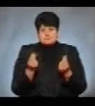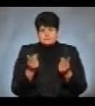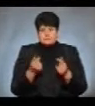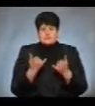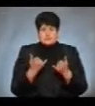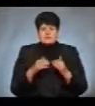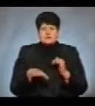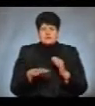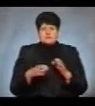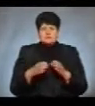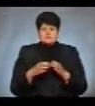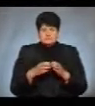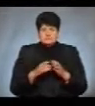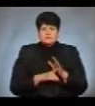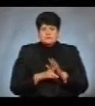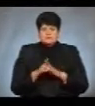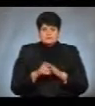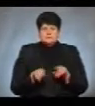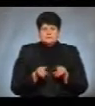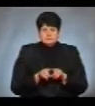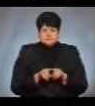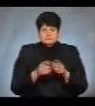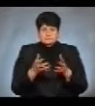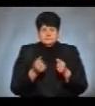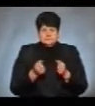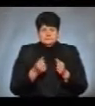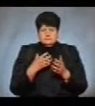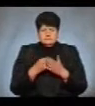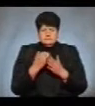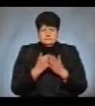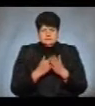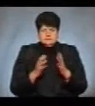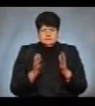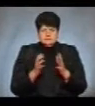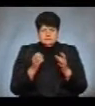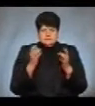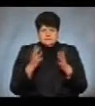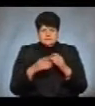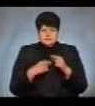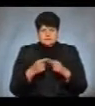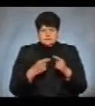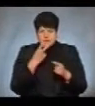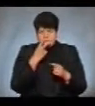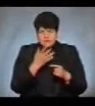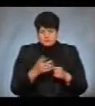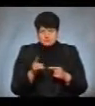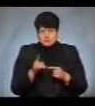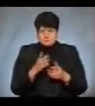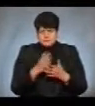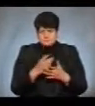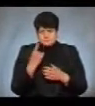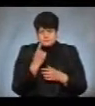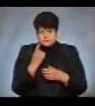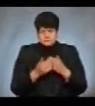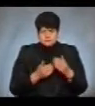Зараз територіальні громади починають теж приймати свої програми збереження культурної спадщини. Я бачу, що вже є перші